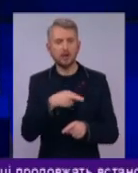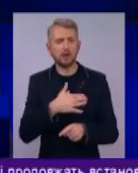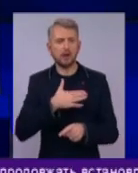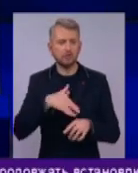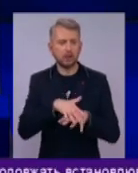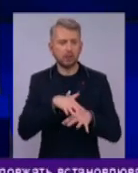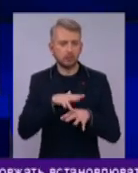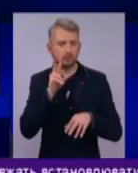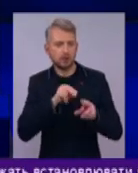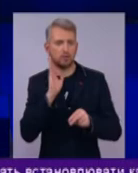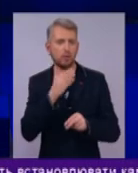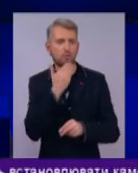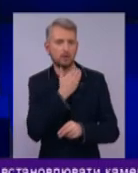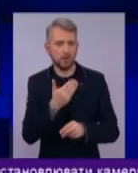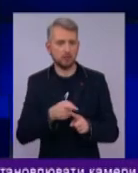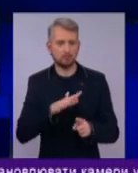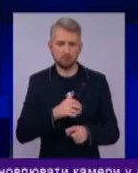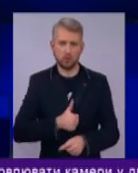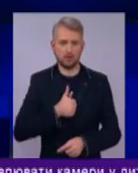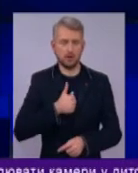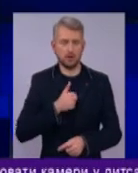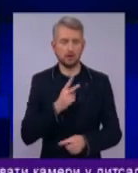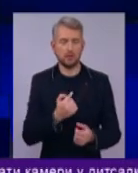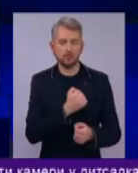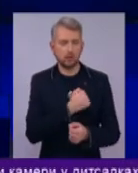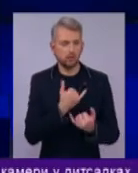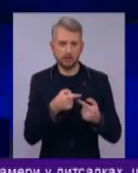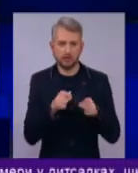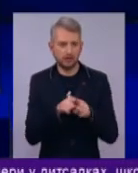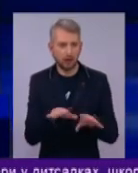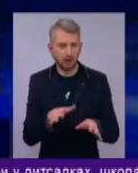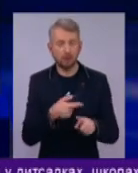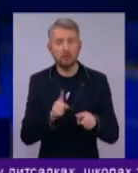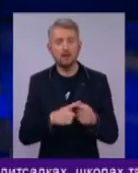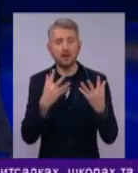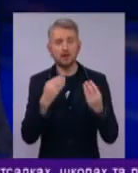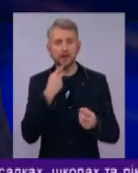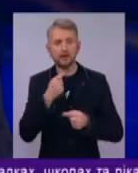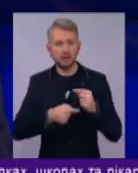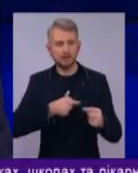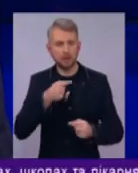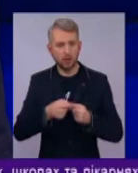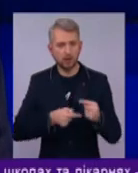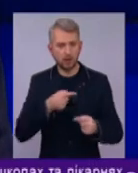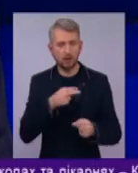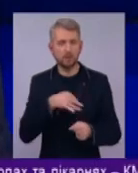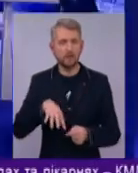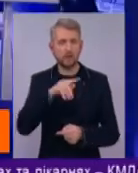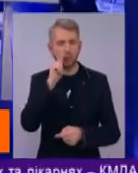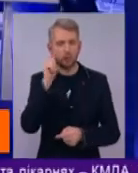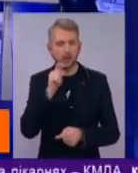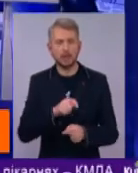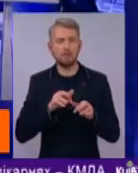последней. И этим гордились. К сожалению, сейчас это не так. В этот день традиционно по всей